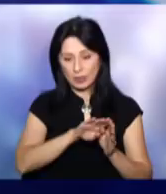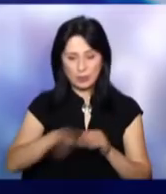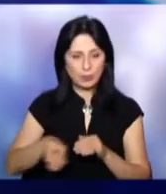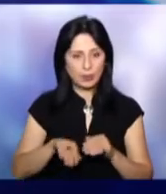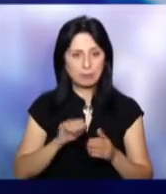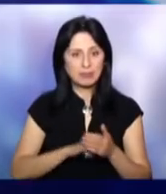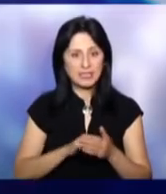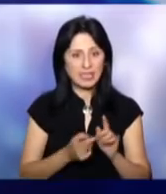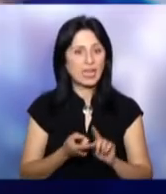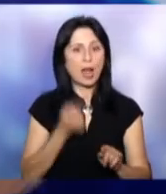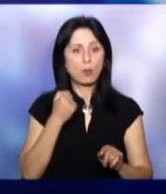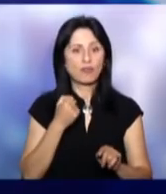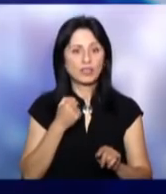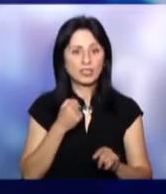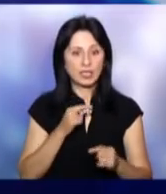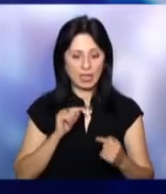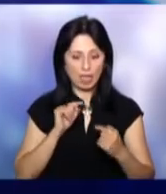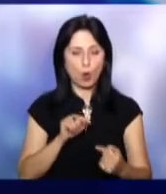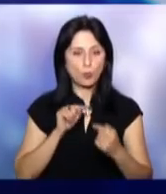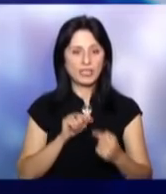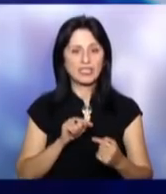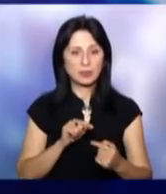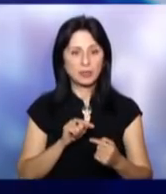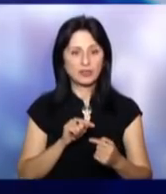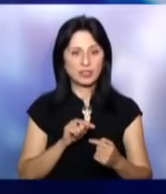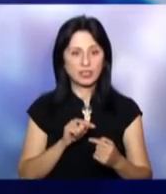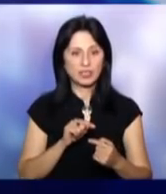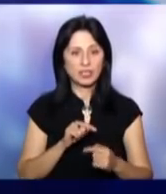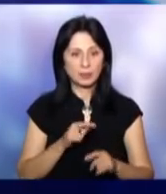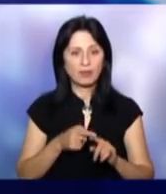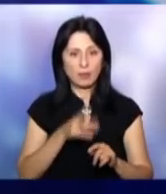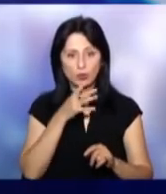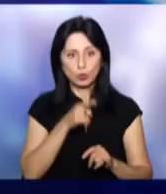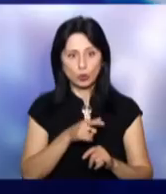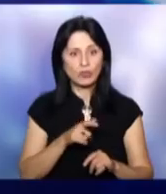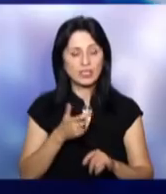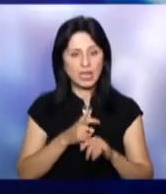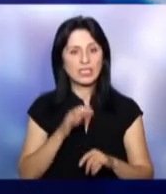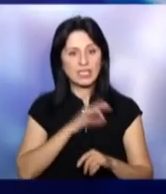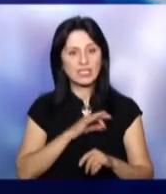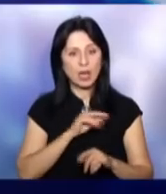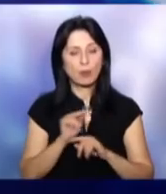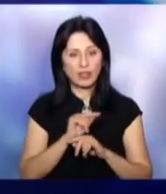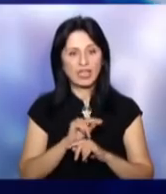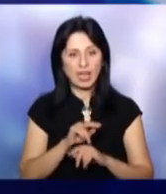მიზეს ამოვიღებთ და დაუპირისპირდებით მას და ექსპოზიციური თერაპია ამ დროს ძალიან სასარგებლო არის